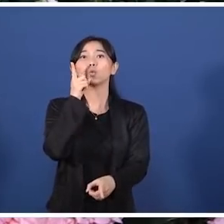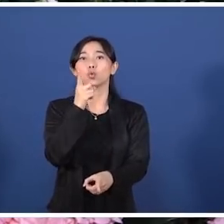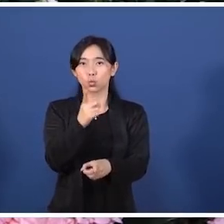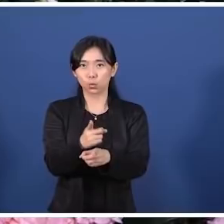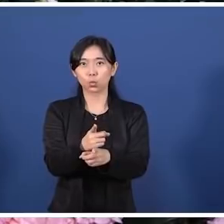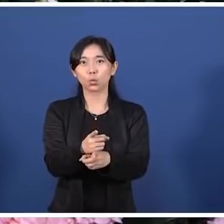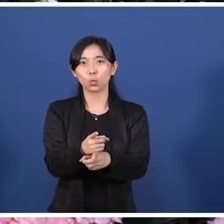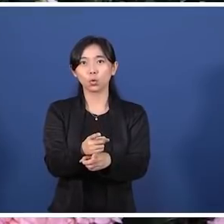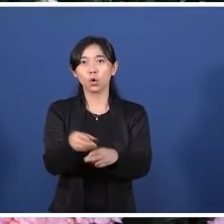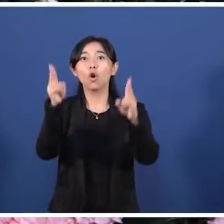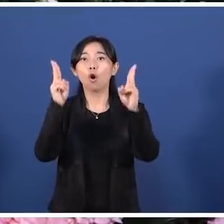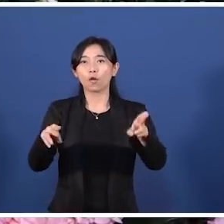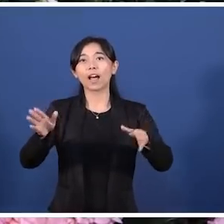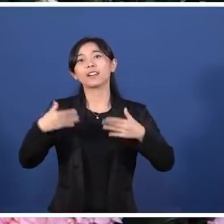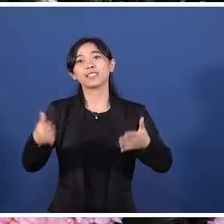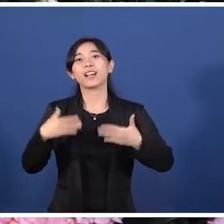dapat dirasakan.